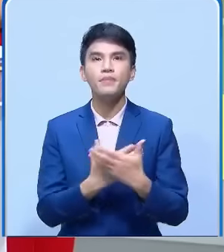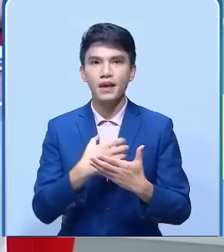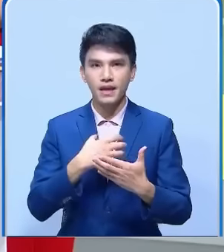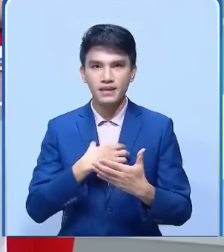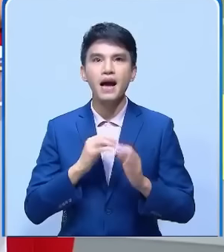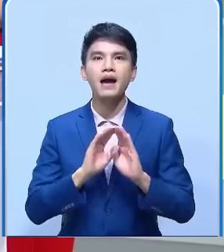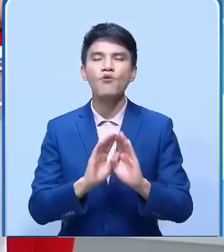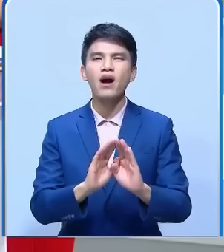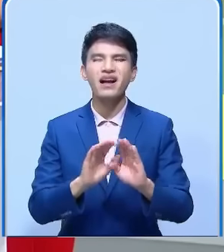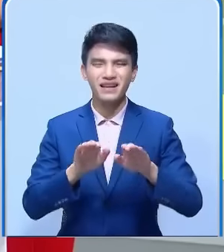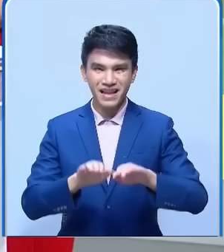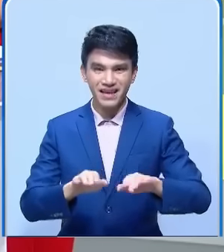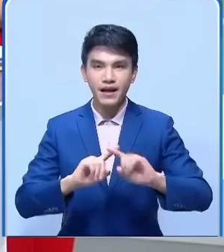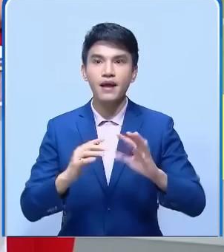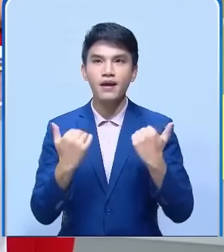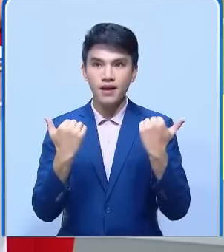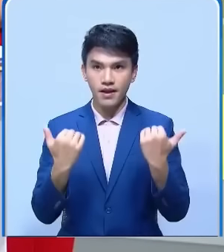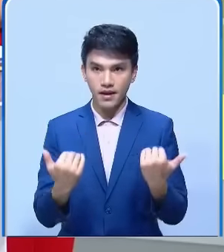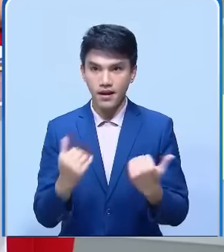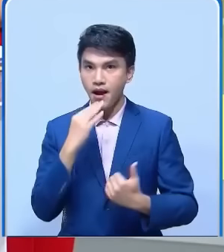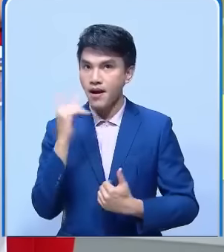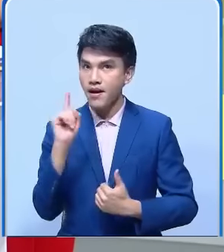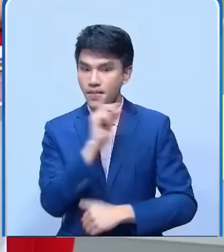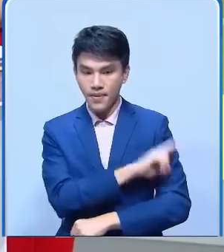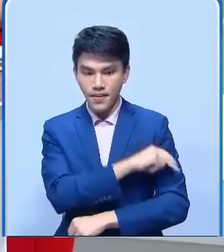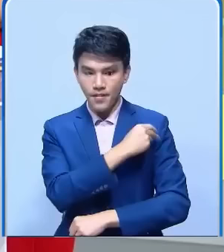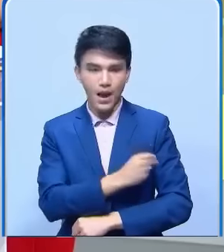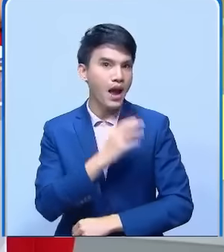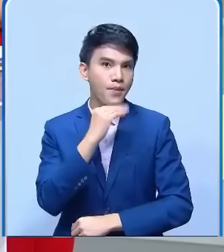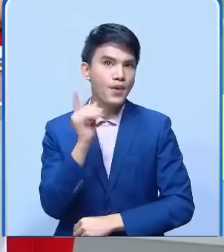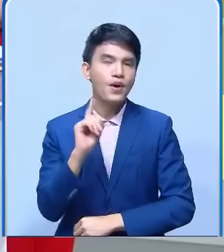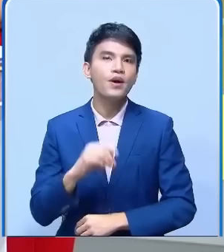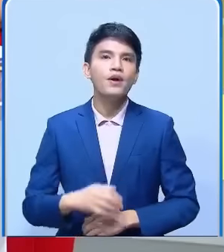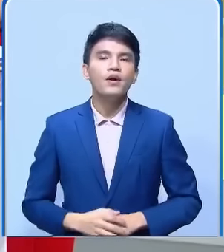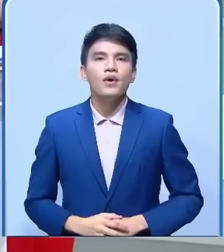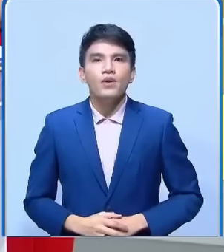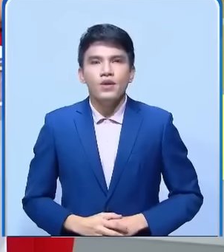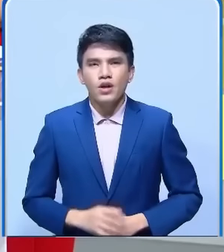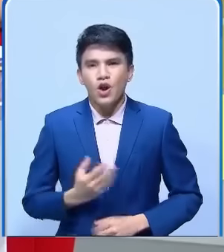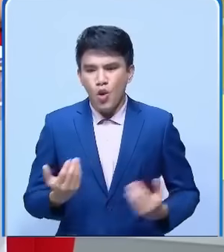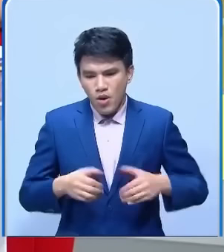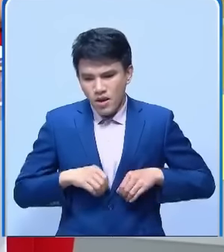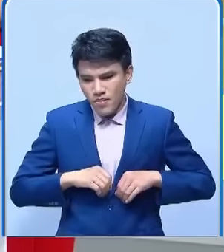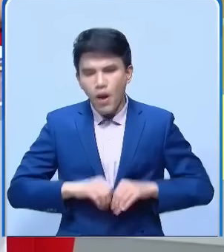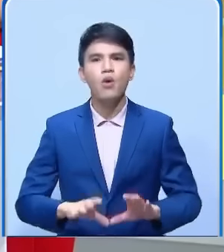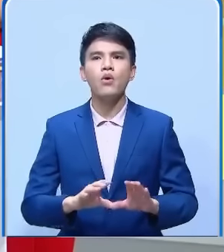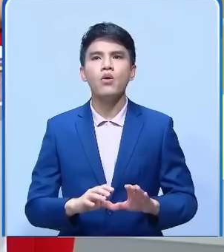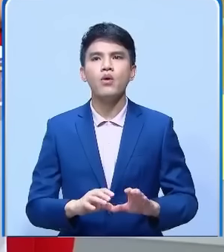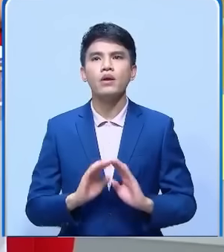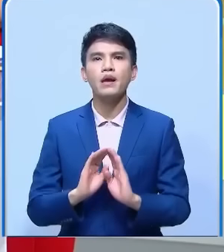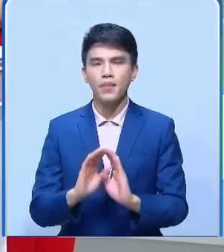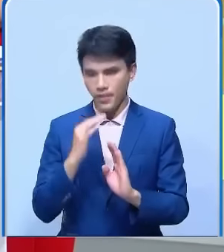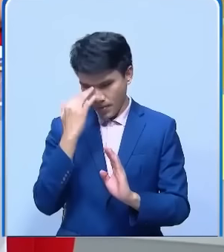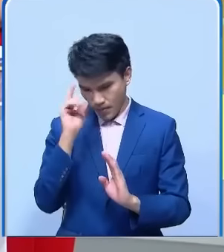กเอาไว้แต่กลายเป็นว่ามีคำพูดจากคุณหมอที่ทิ่มแทงใจคุณหมอบอกว่ายังไงก็ต้องทำแท้งจะเก็บไว้ทำไมเก็บ